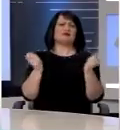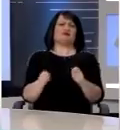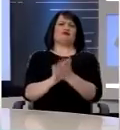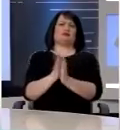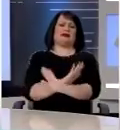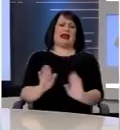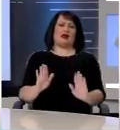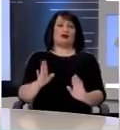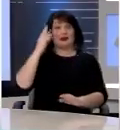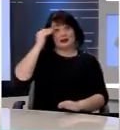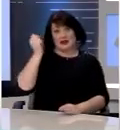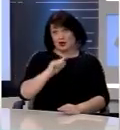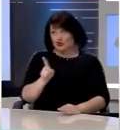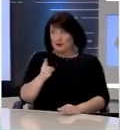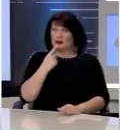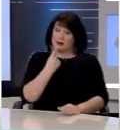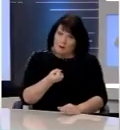Και να μην ξεχάσω βεβαίως να προσθέσω